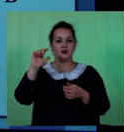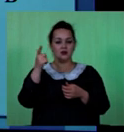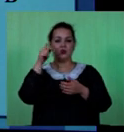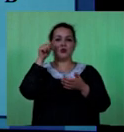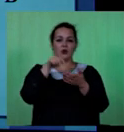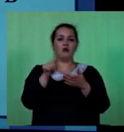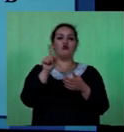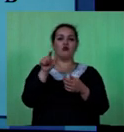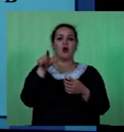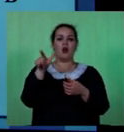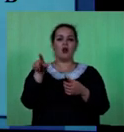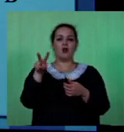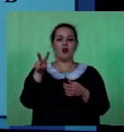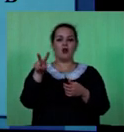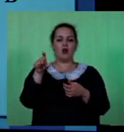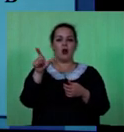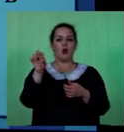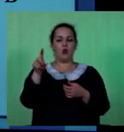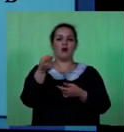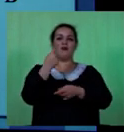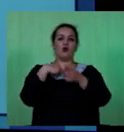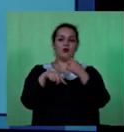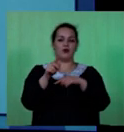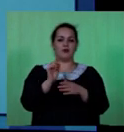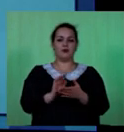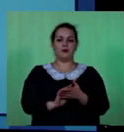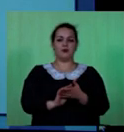что глагол возвратный.